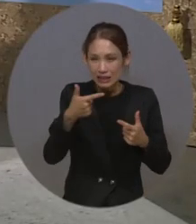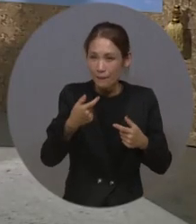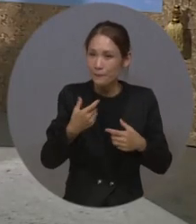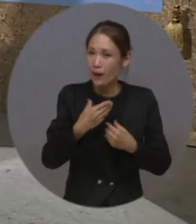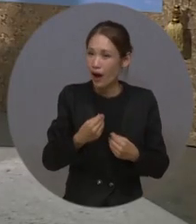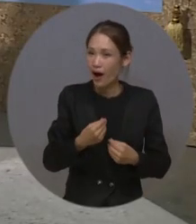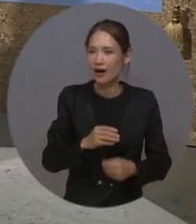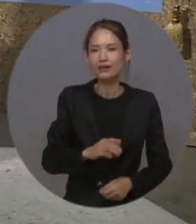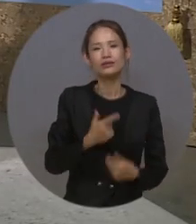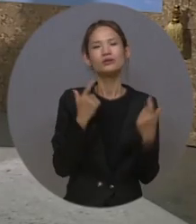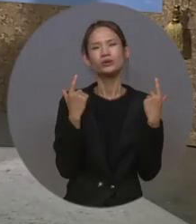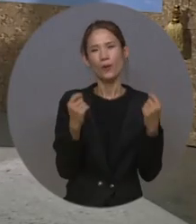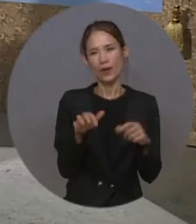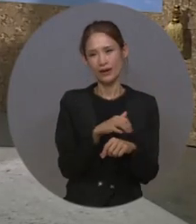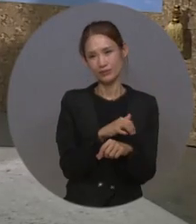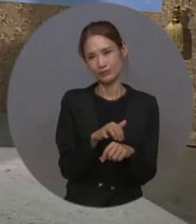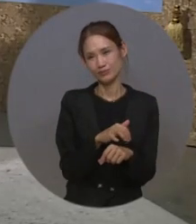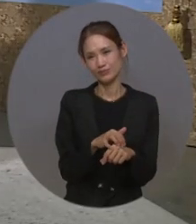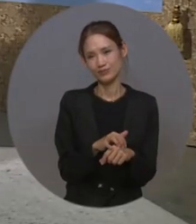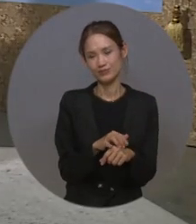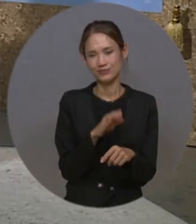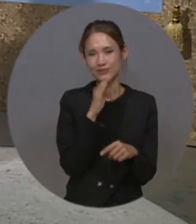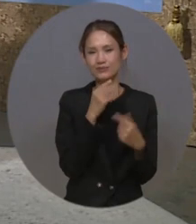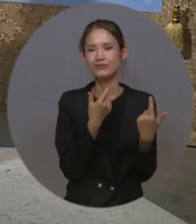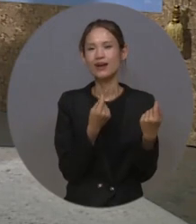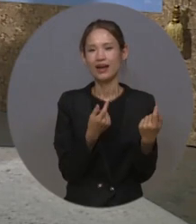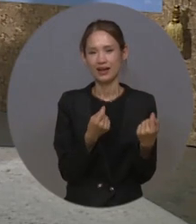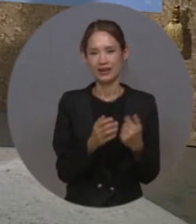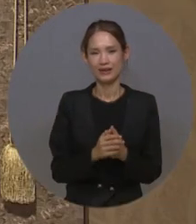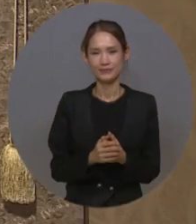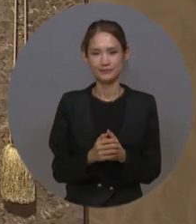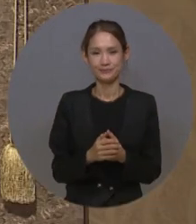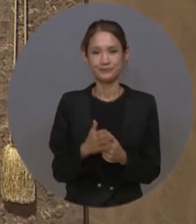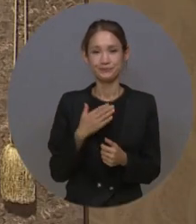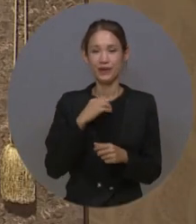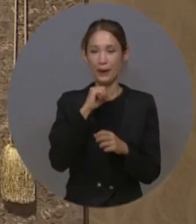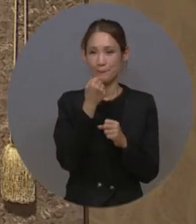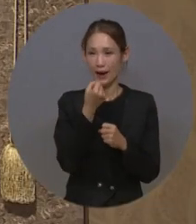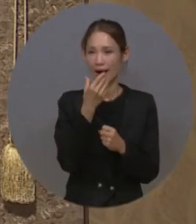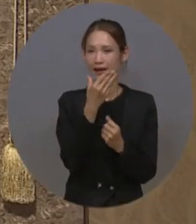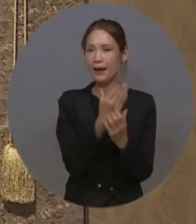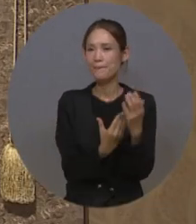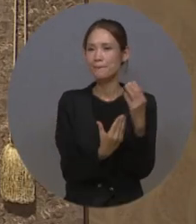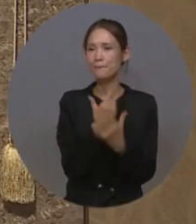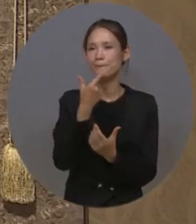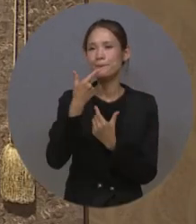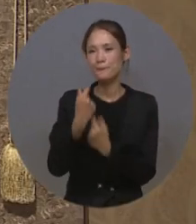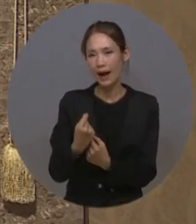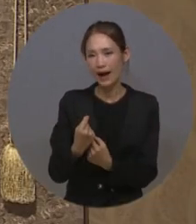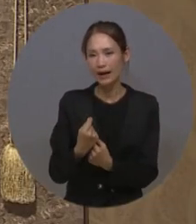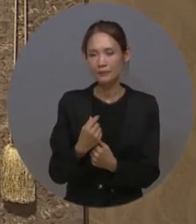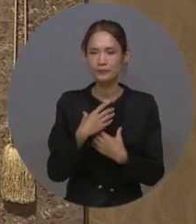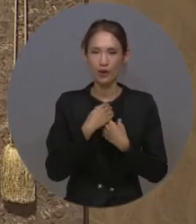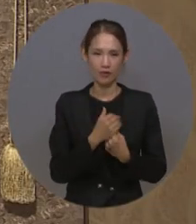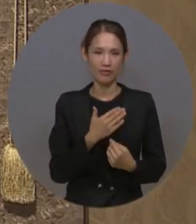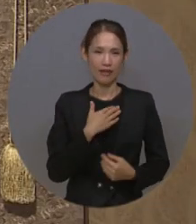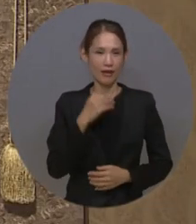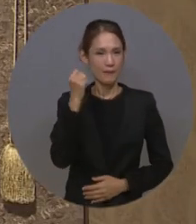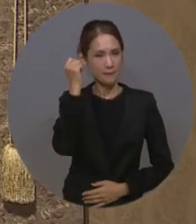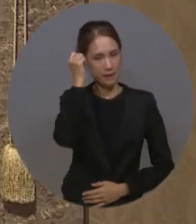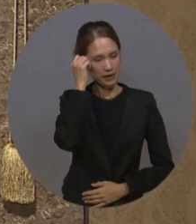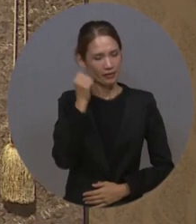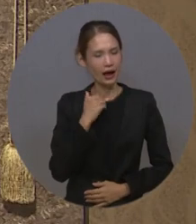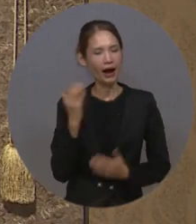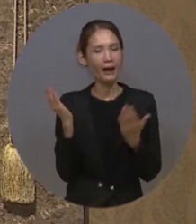똑같이 불편하겠죠. 마찬가지로 내 발에 맞는 신발이 편한 것처럼 네. 베개도 나한테 맞아야 되는데